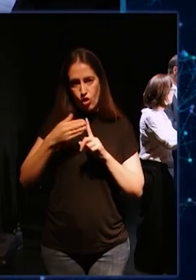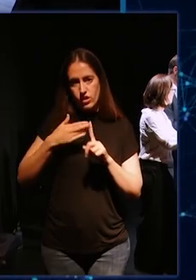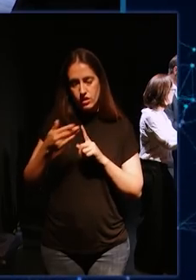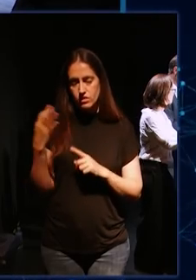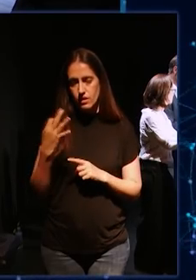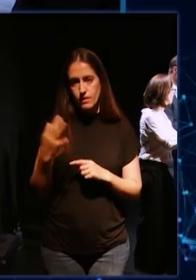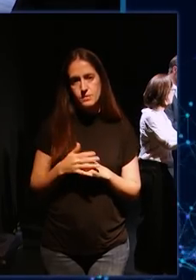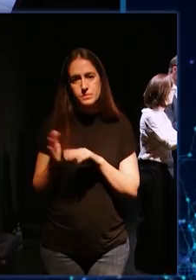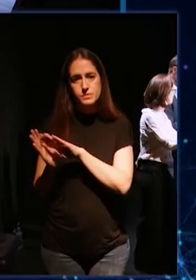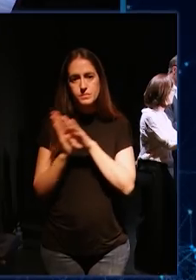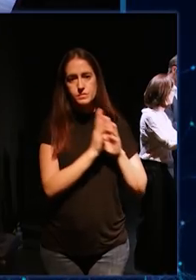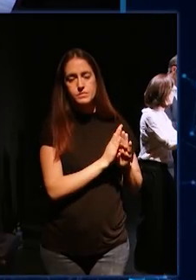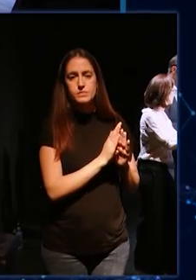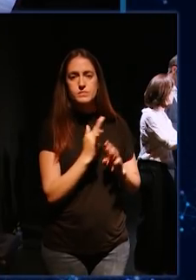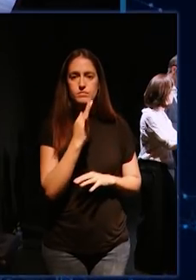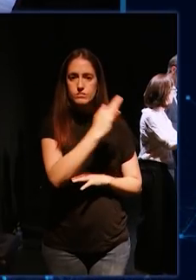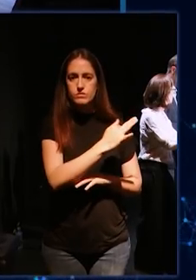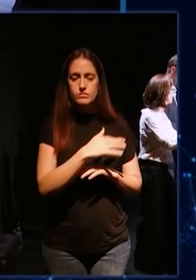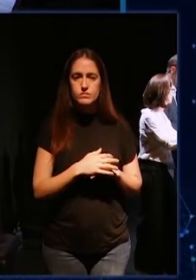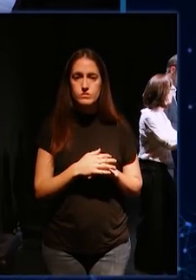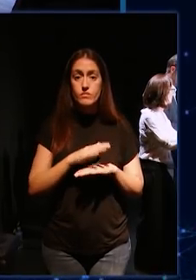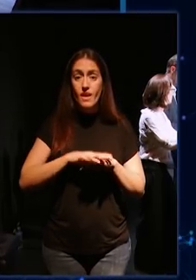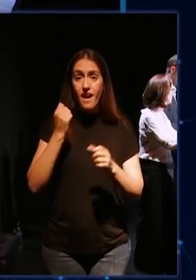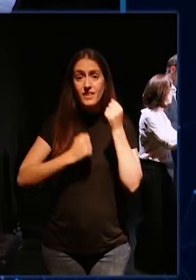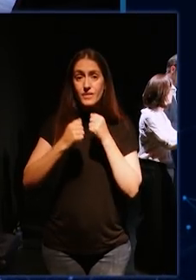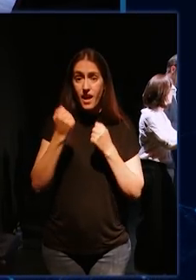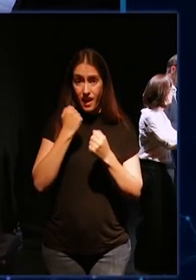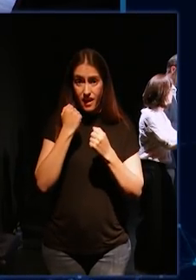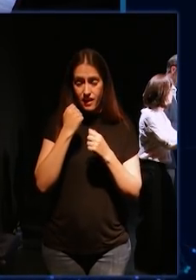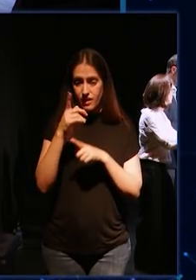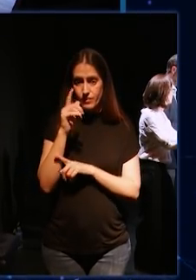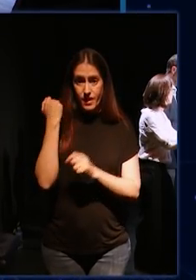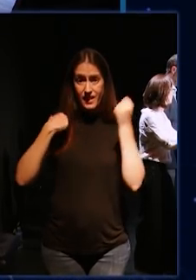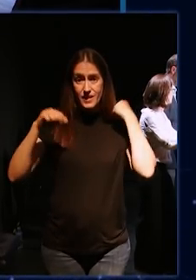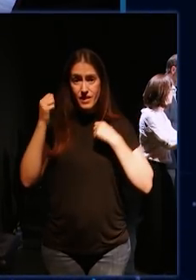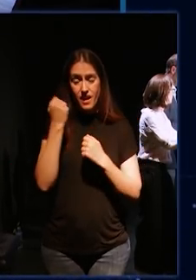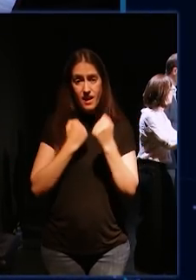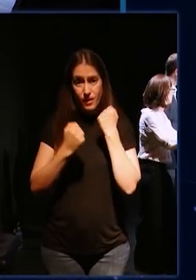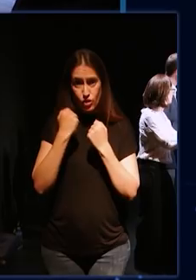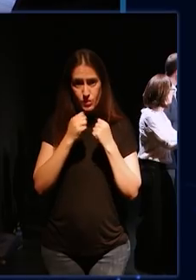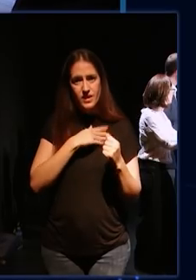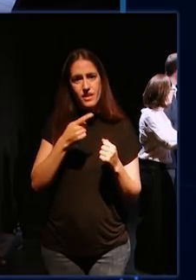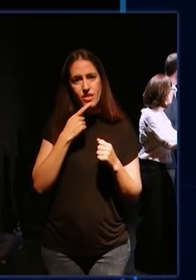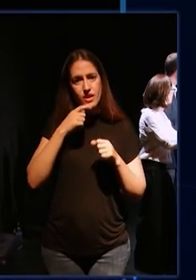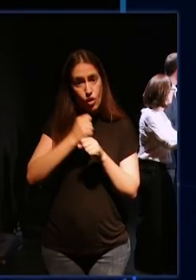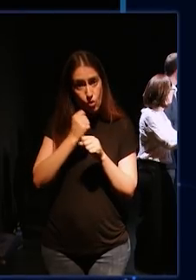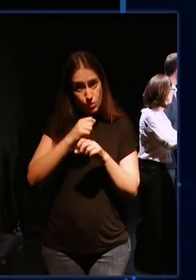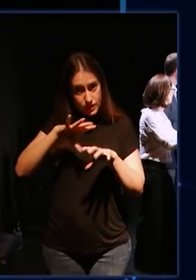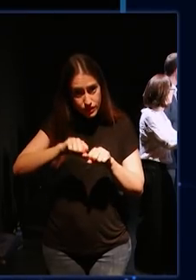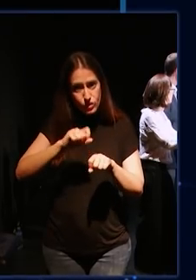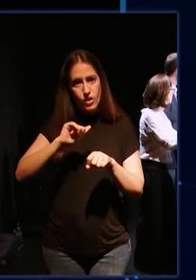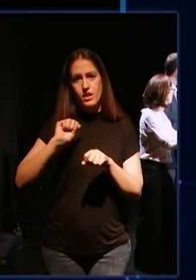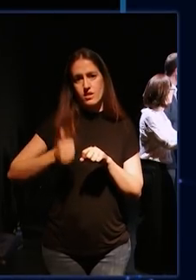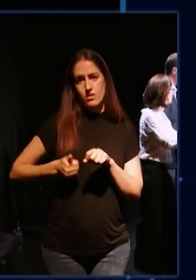aviam, per nosaltres activitat econòmica és sinònim de generació d'ocupació i de riquesa. Per tant, nosaltres volem que